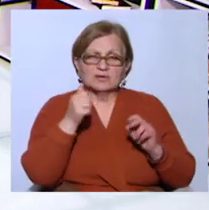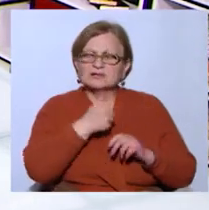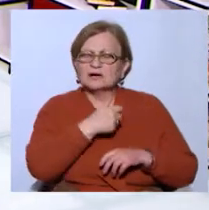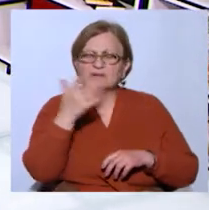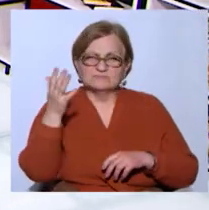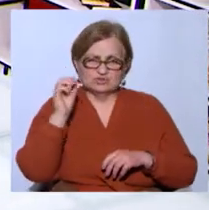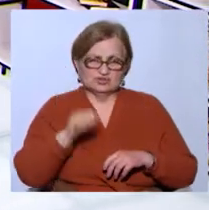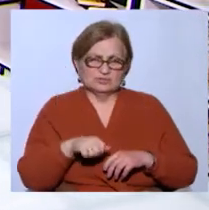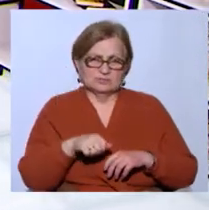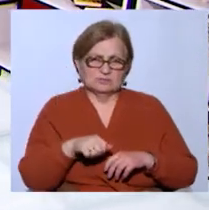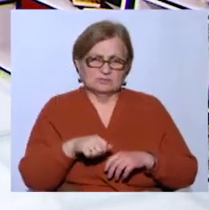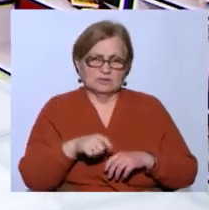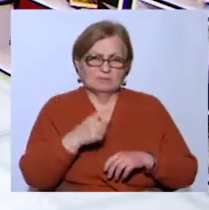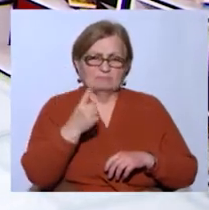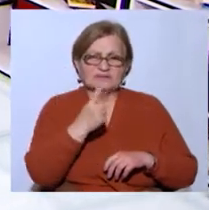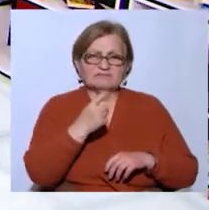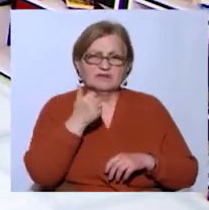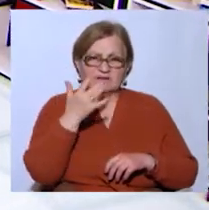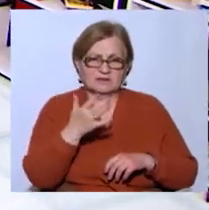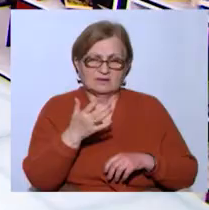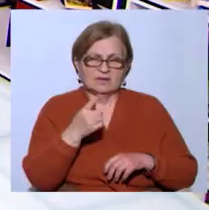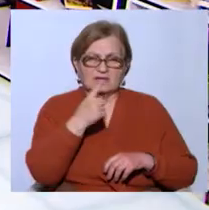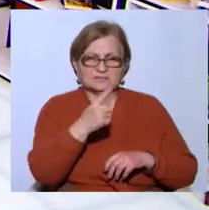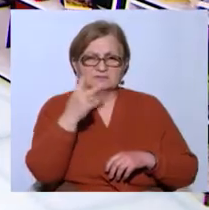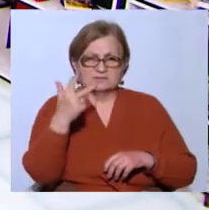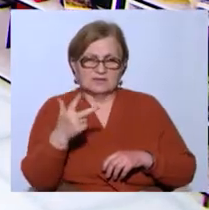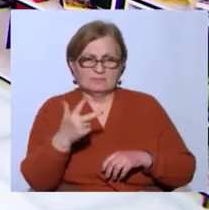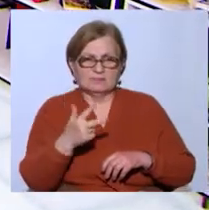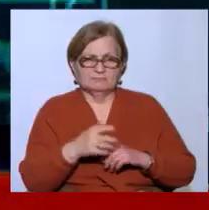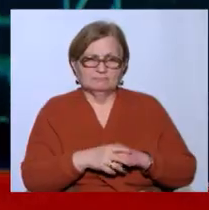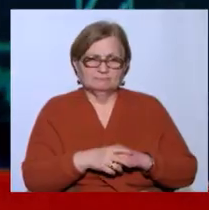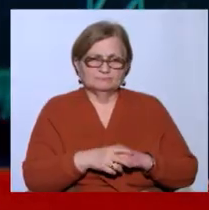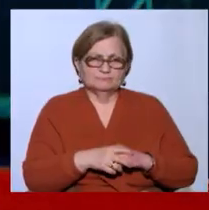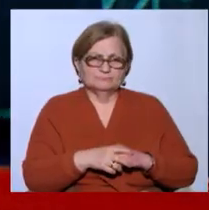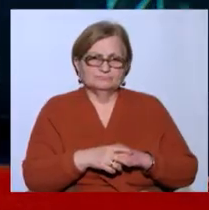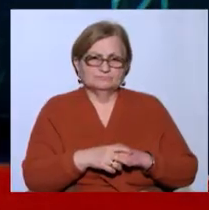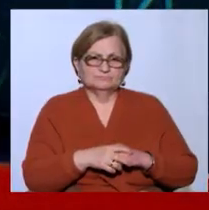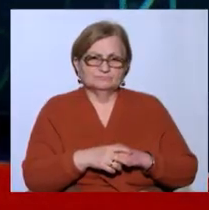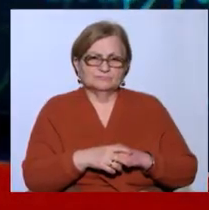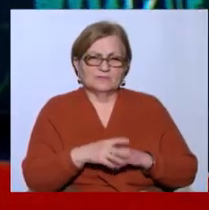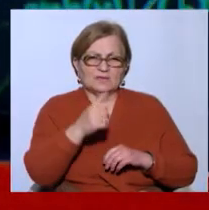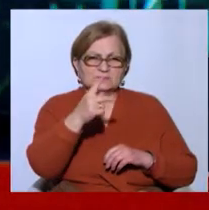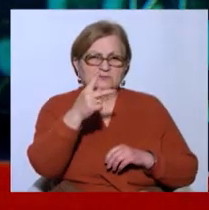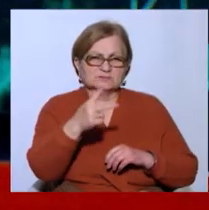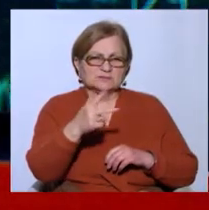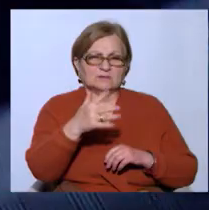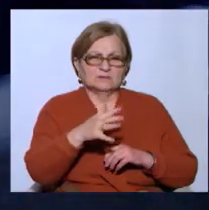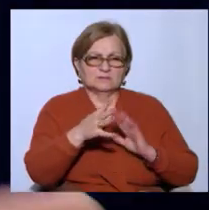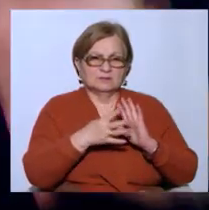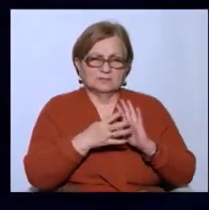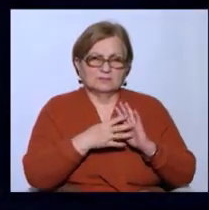იყოს პირველი ციფრი? 1, 3. შეიძლება იყოს 1, 3, 5, 7 და